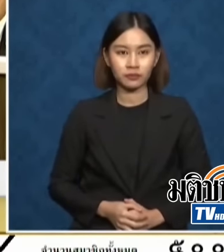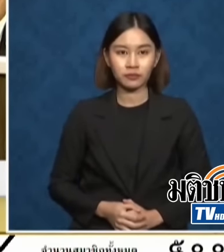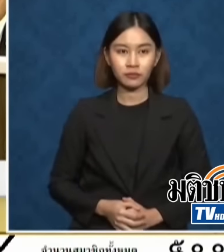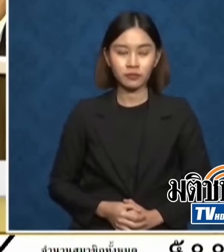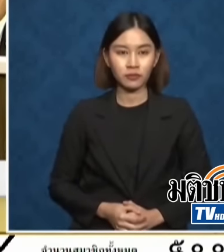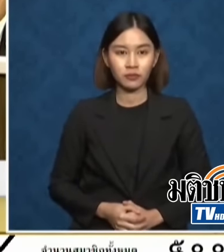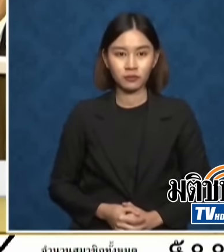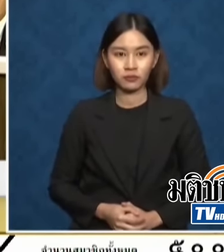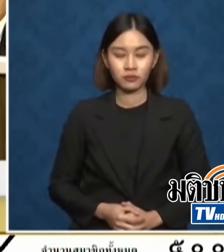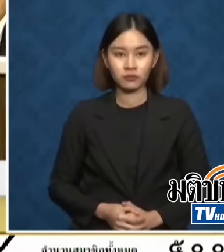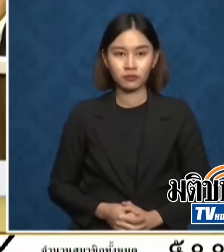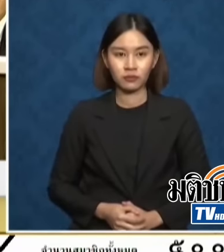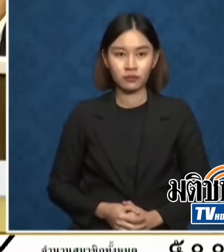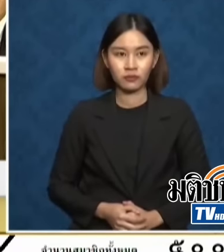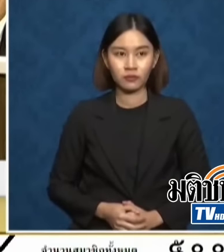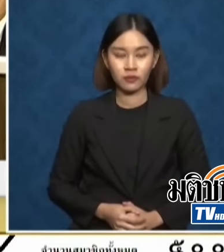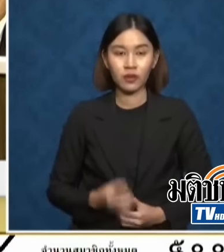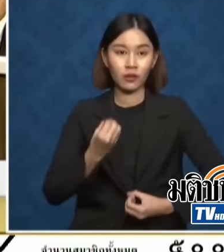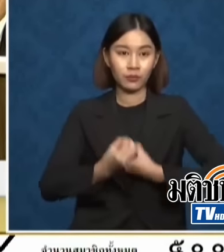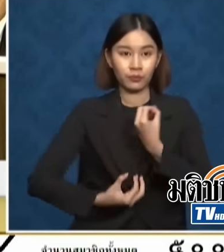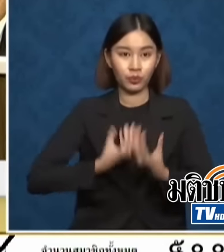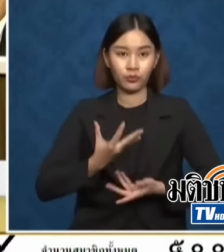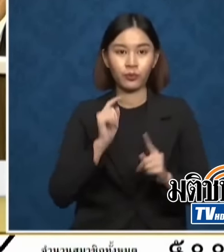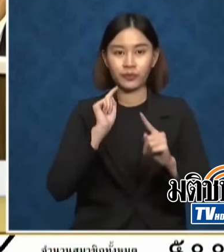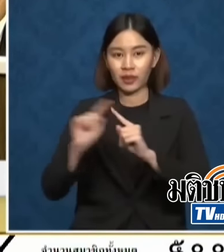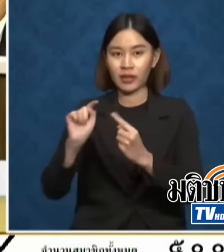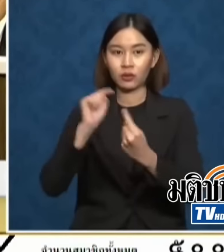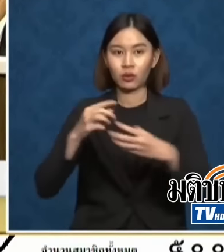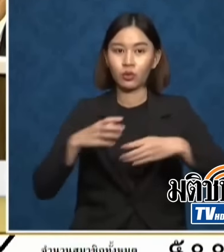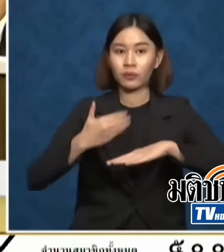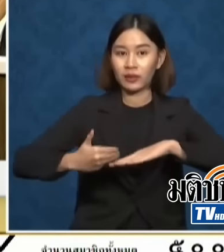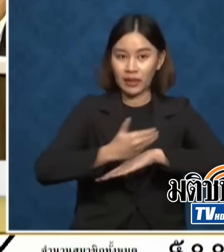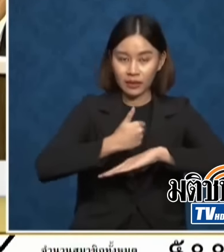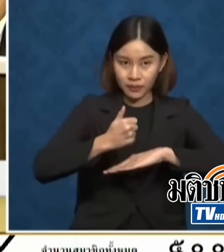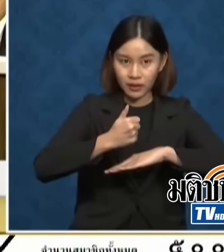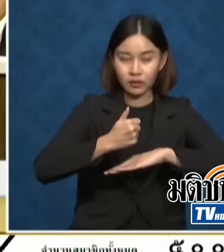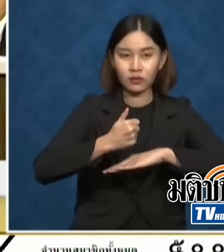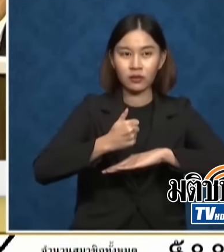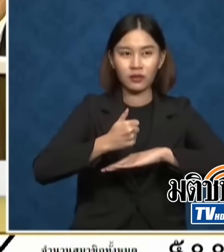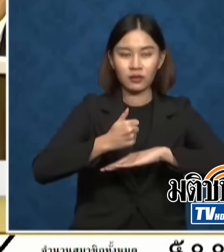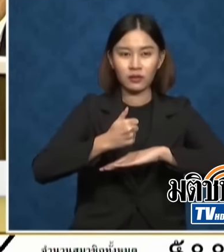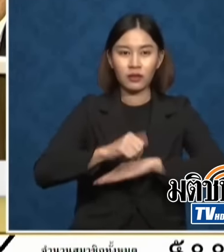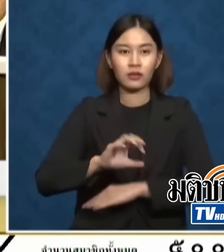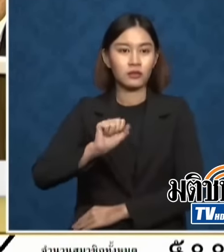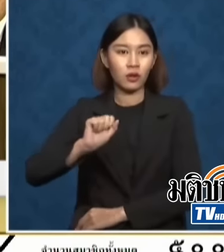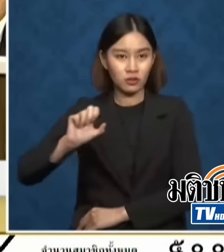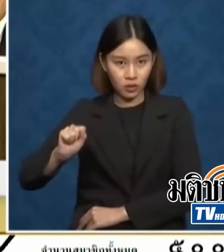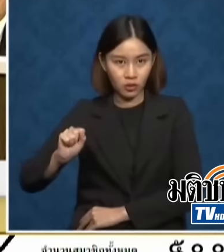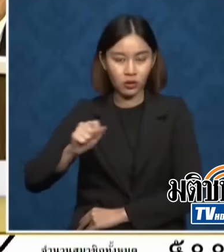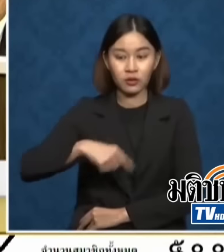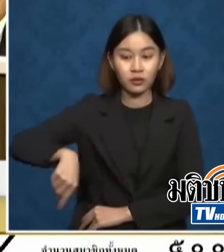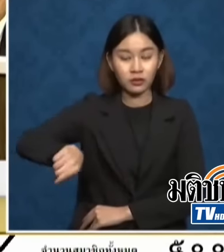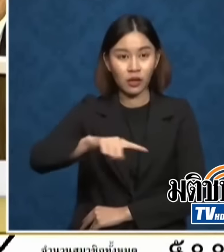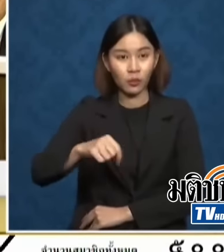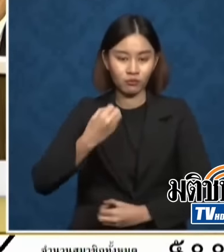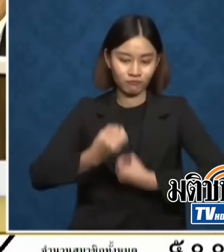เมื่อมีการนำความเห็นต่างๆจากทั้งพรรคการเมืองจากทั้งสภาสมาชิกสภาผู้แทนราษฎ